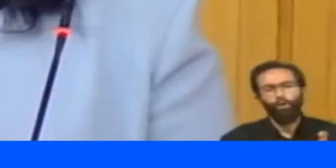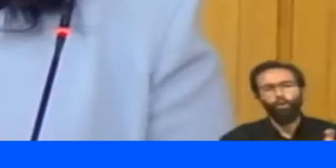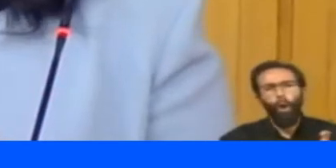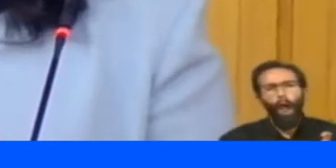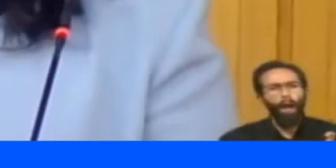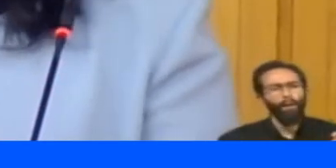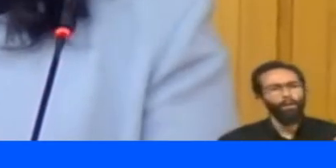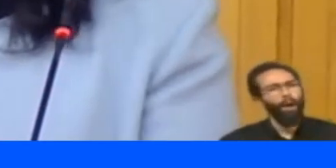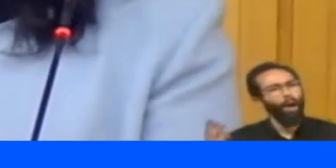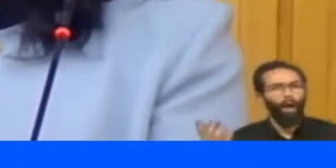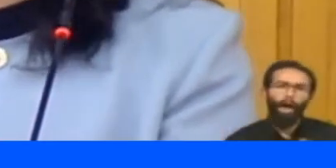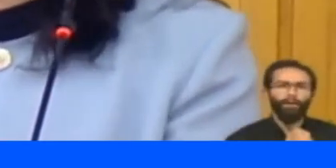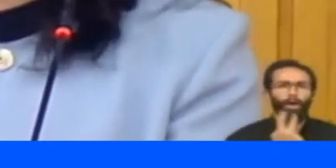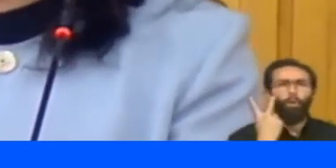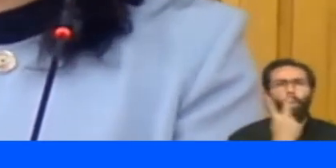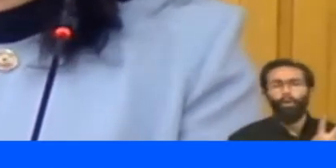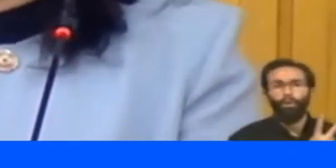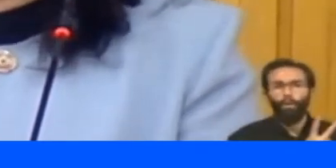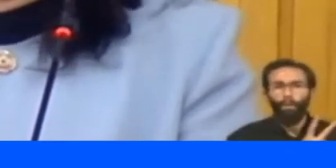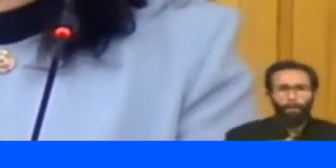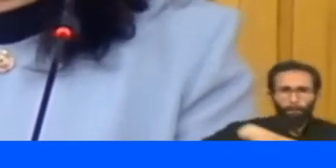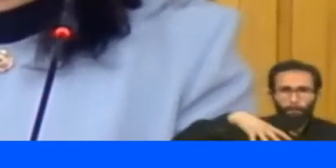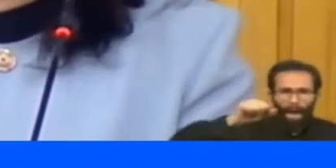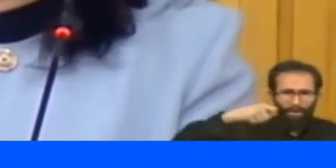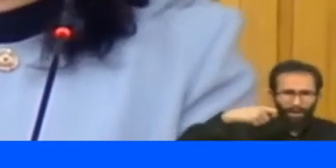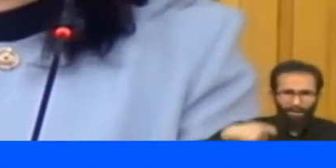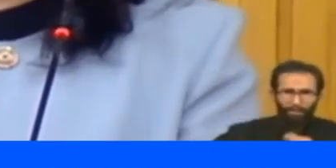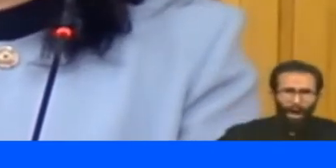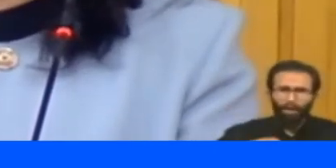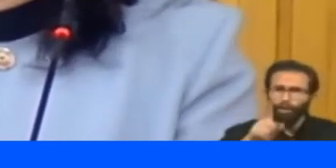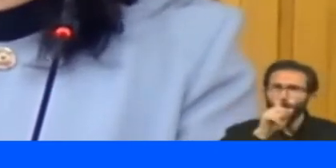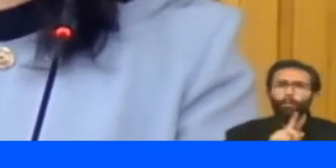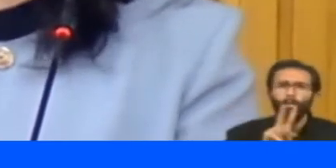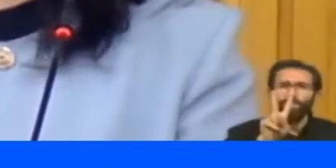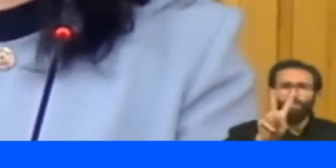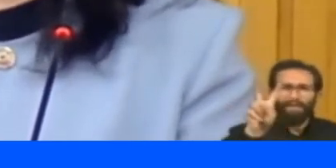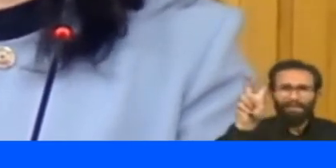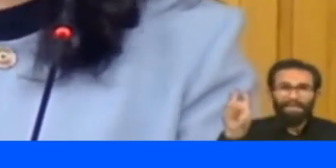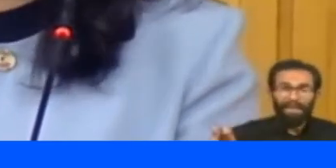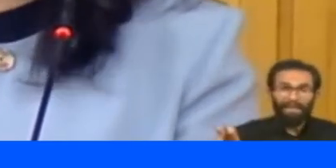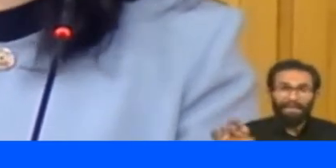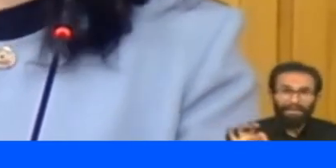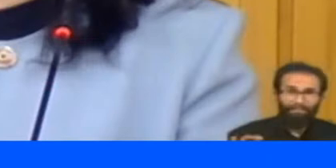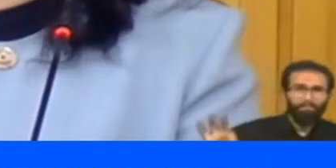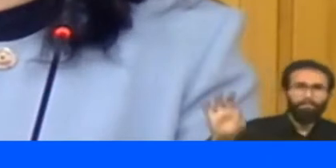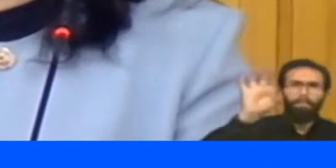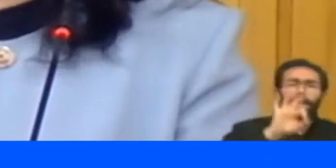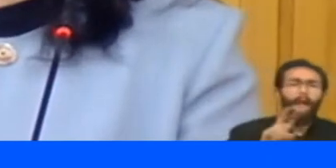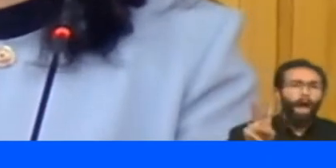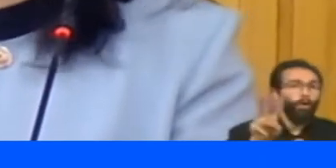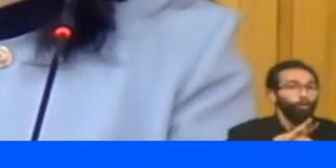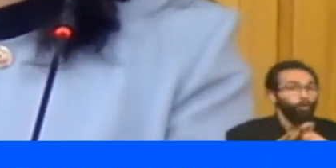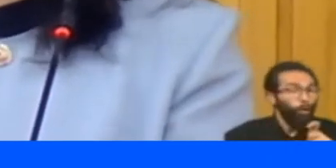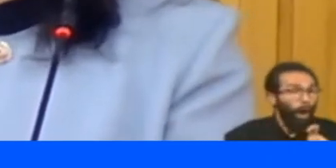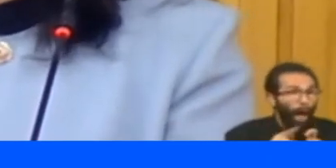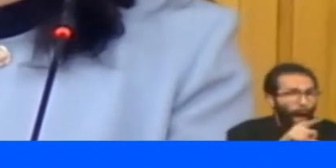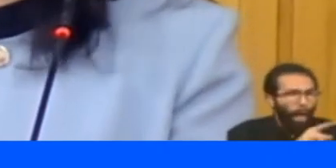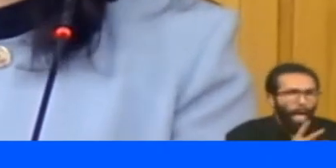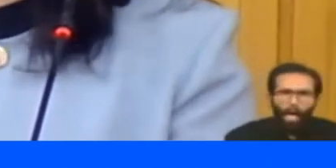Merkez Bankası'nın 128 milyar dolarını eritmenizde istikrar vardır. Bir